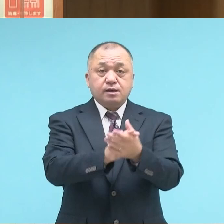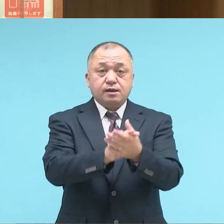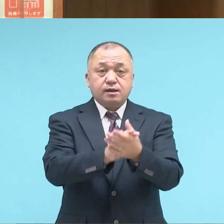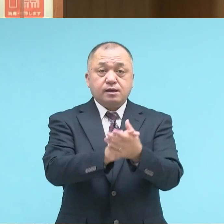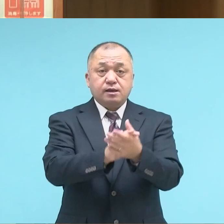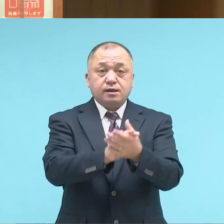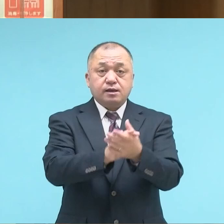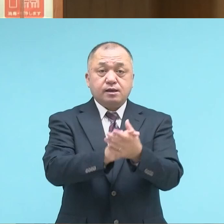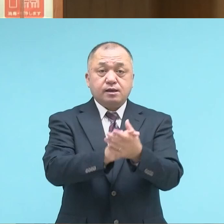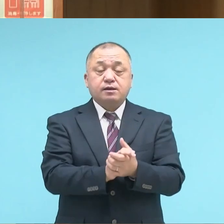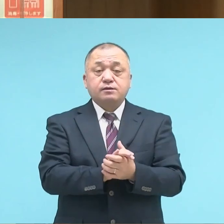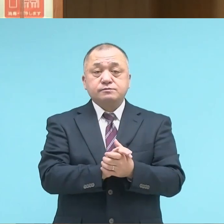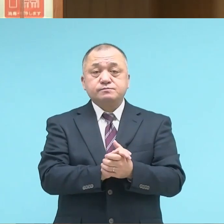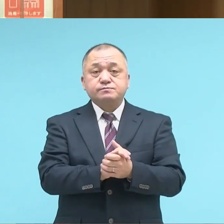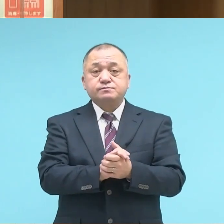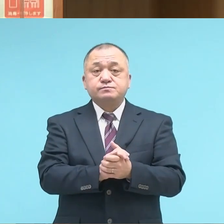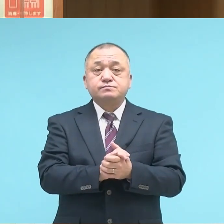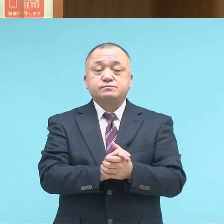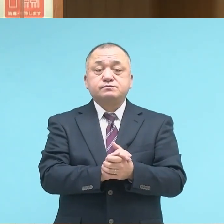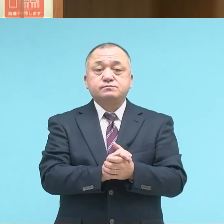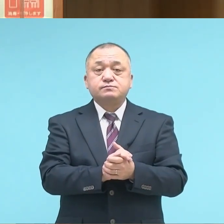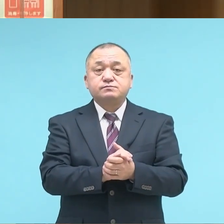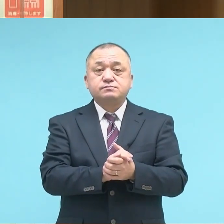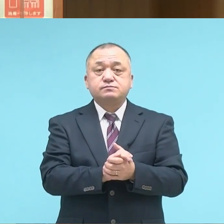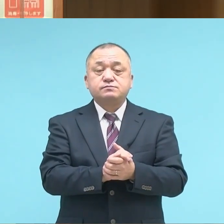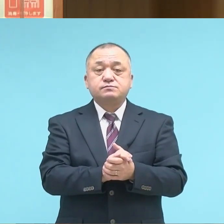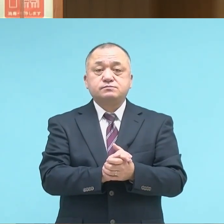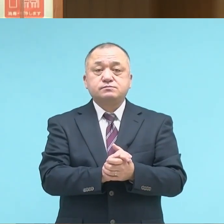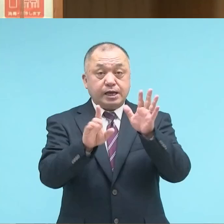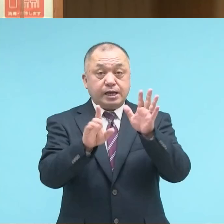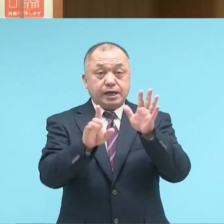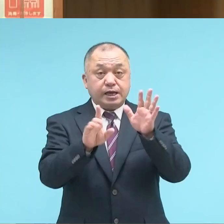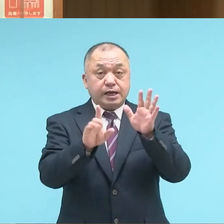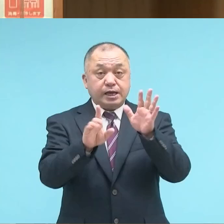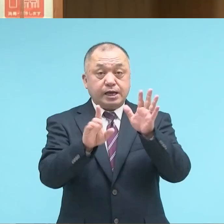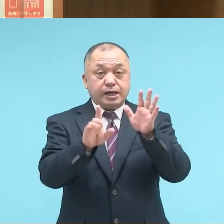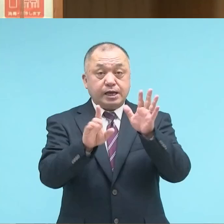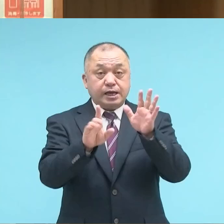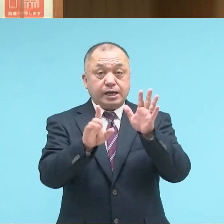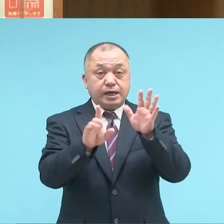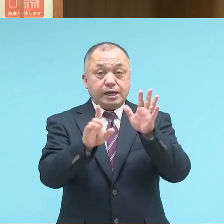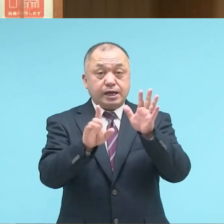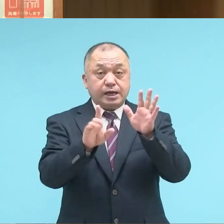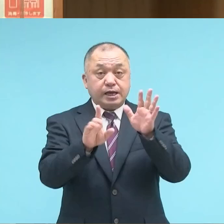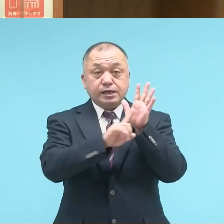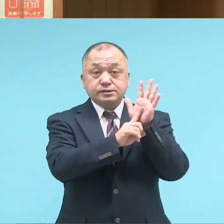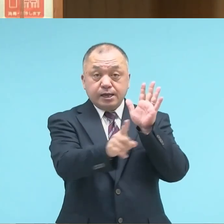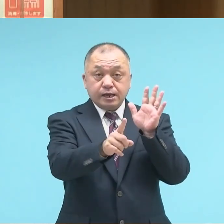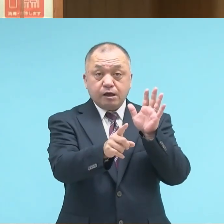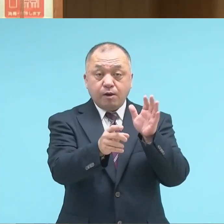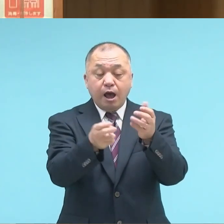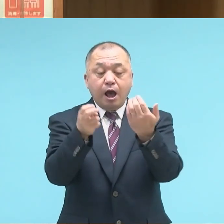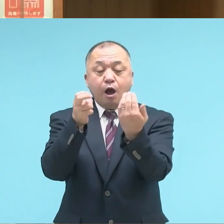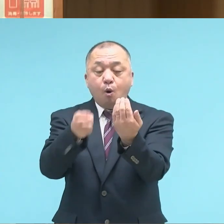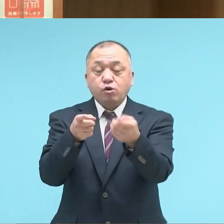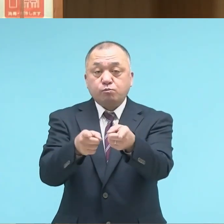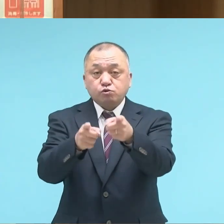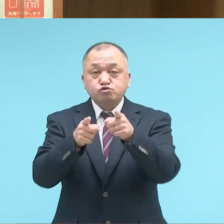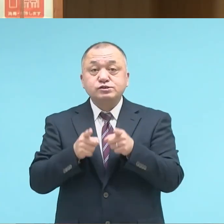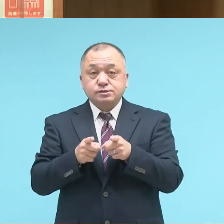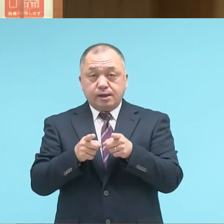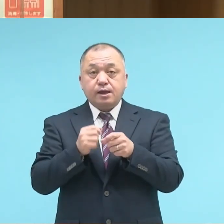申し上げたということでありますから、まあ、そういった状況を考えればですね、緊急事態宣言というのは法に基づいて、